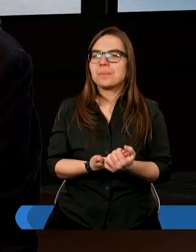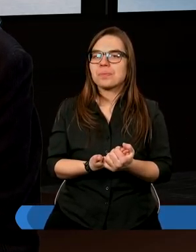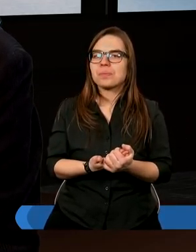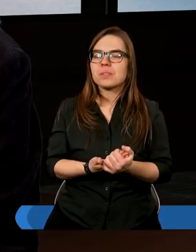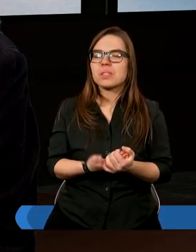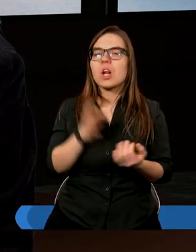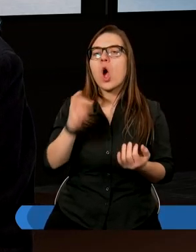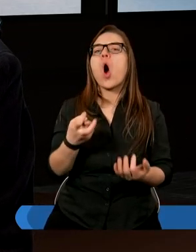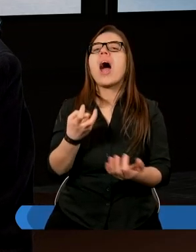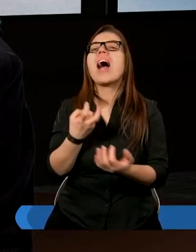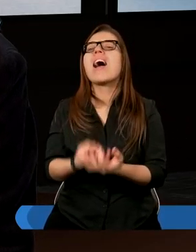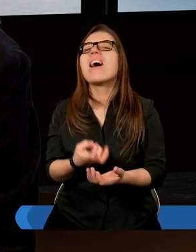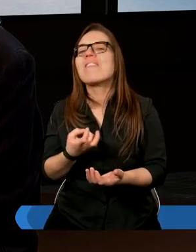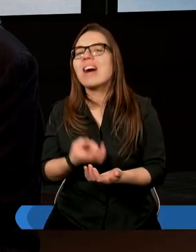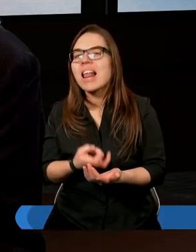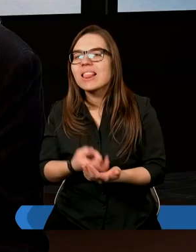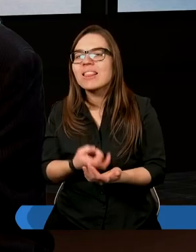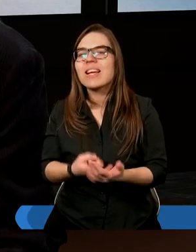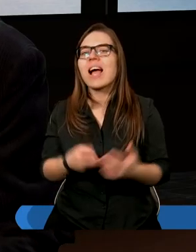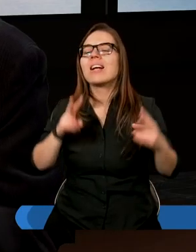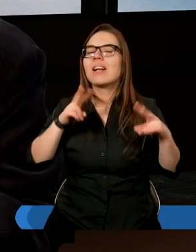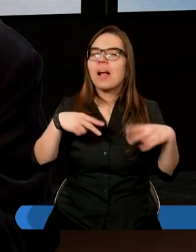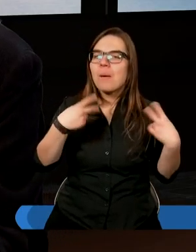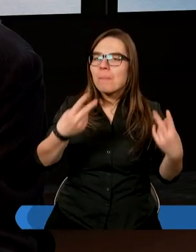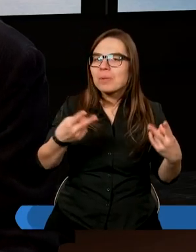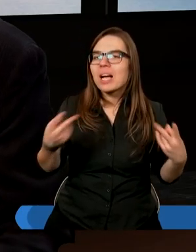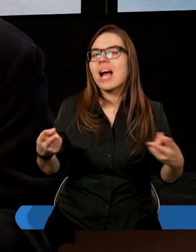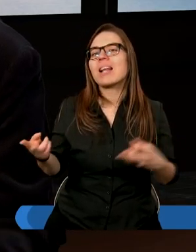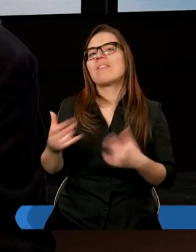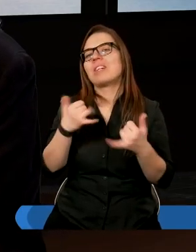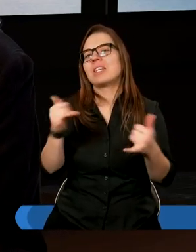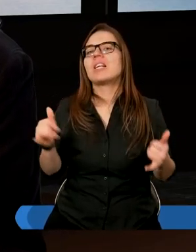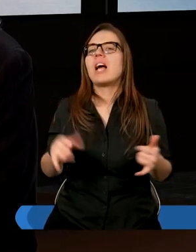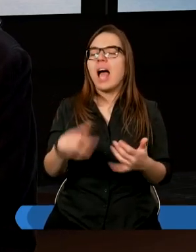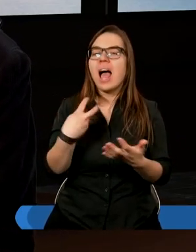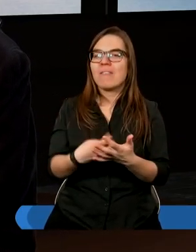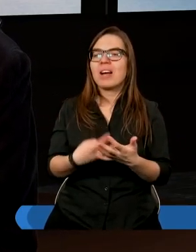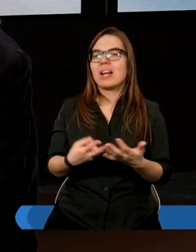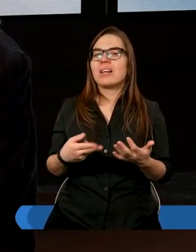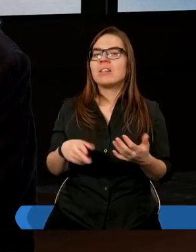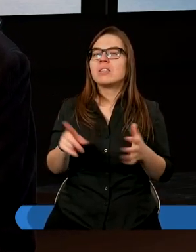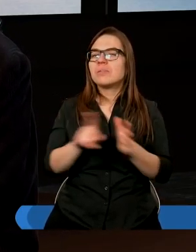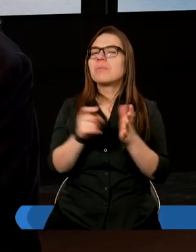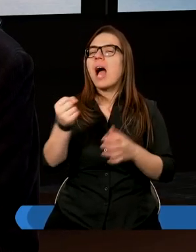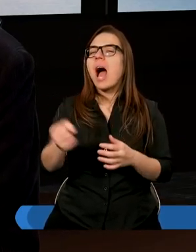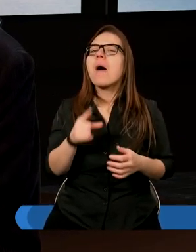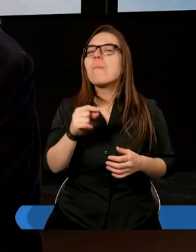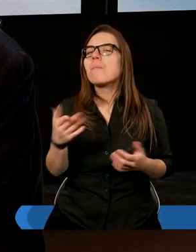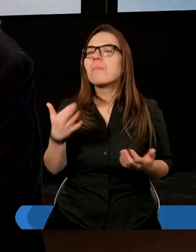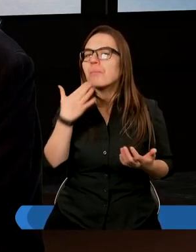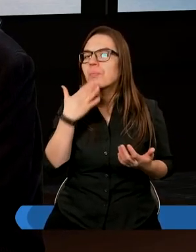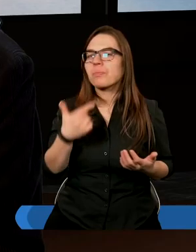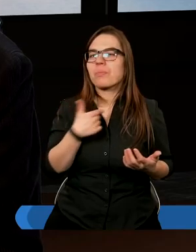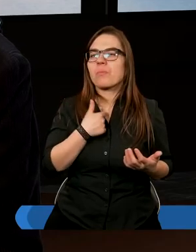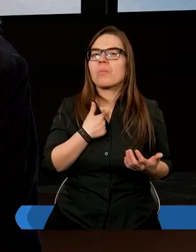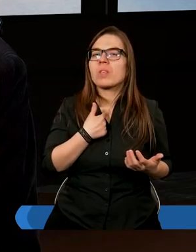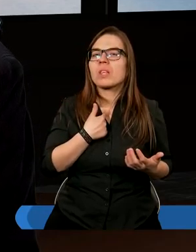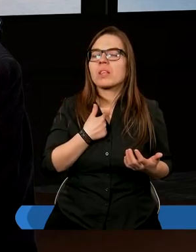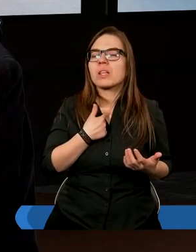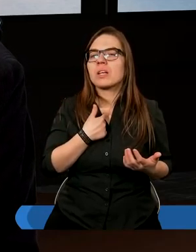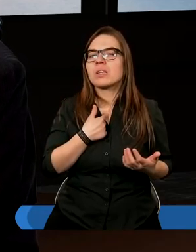o Ewangelii przekazał mi tę Ewangelię apostoł Paweł mówi ja się czuję jak